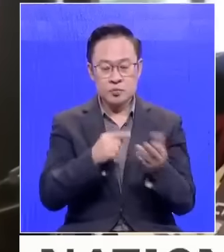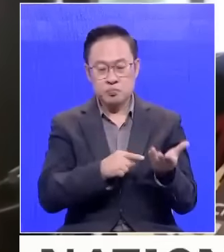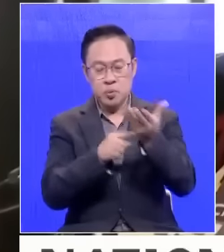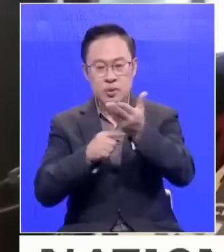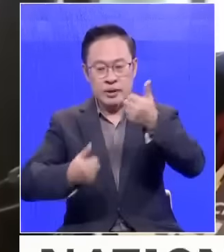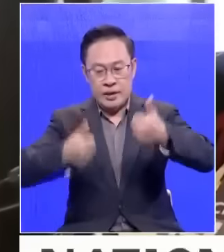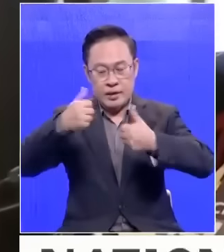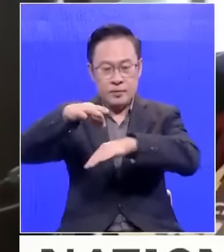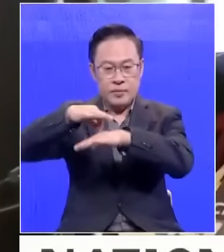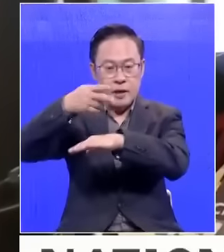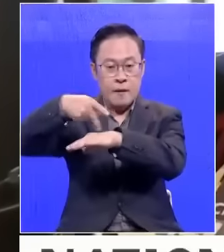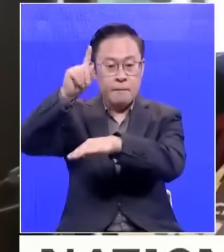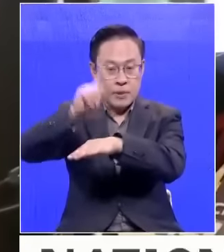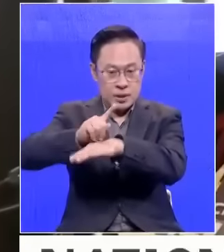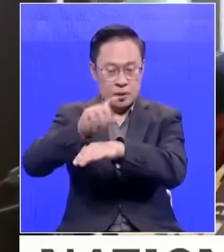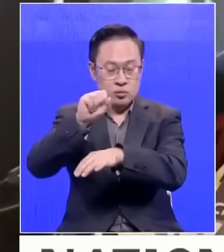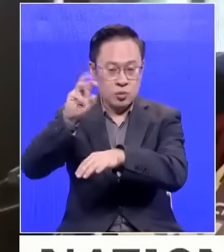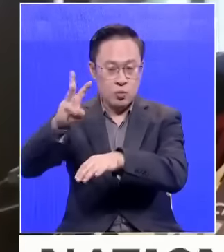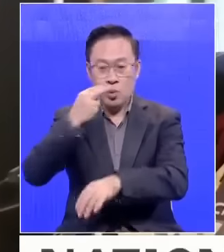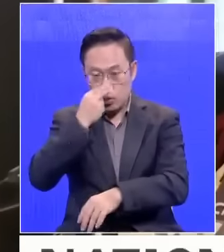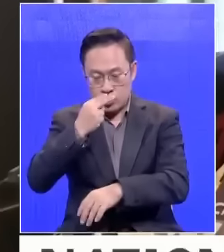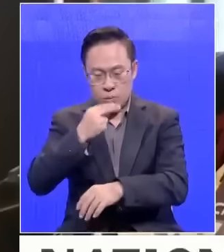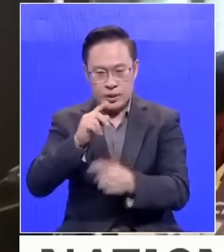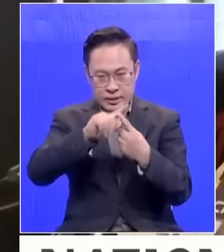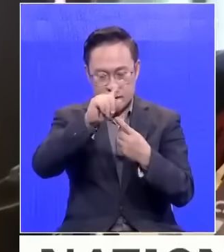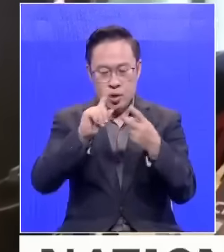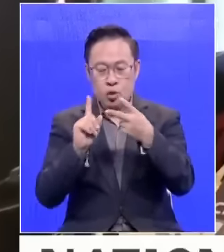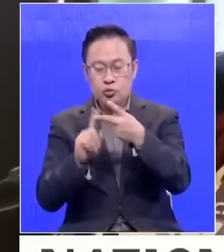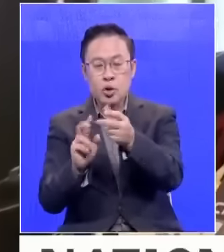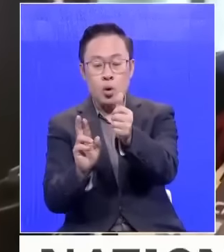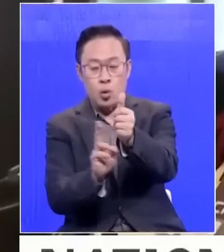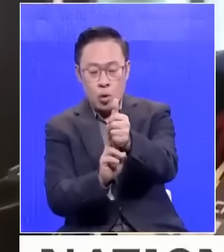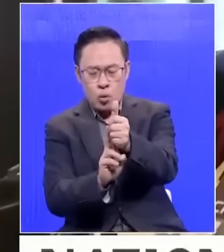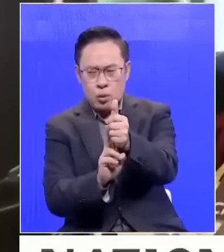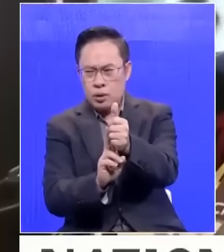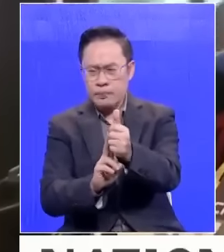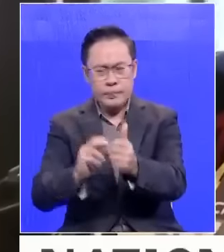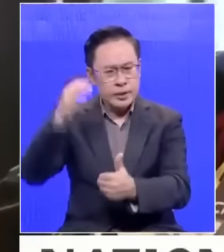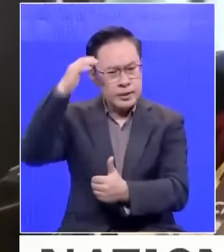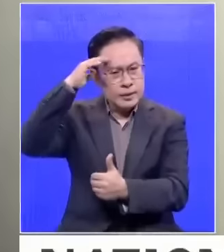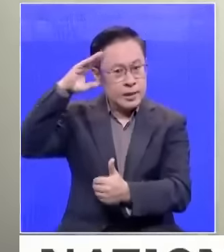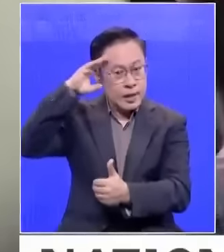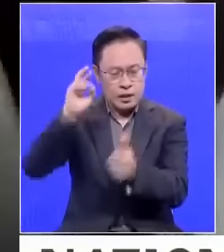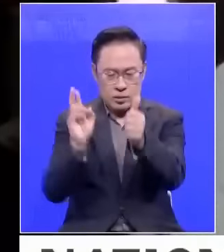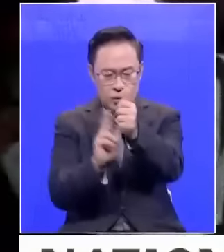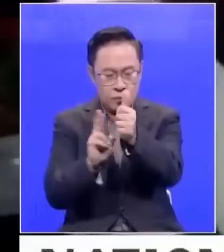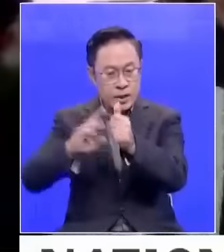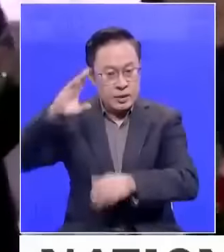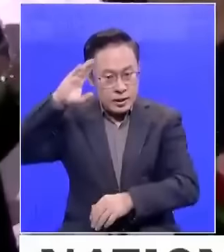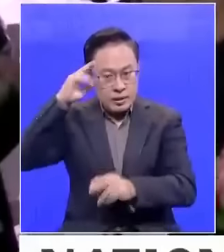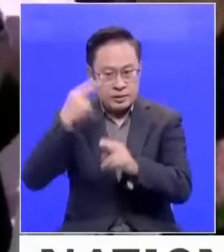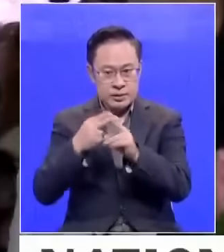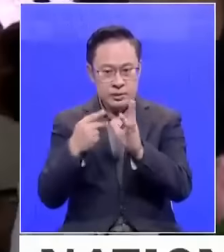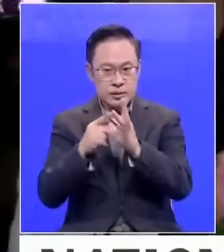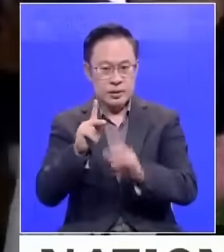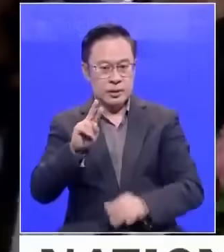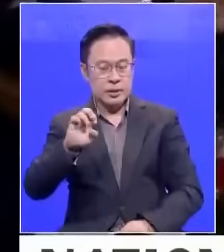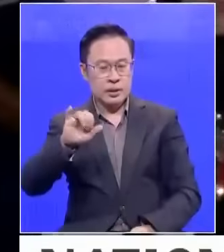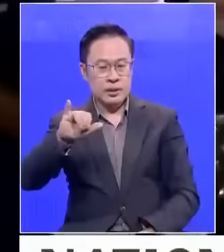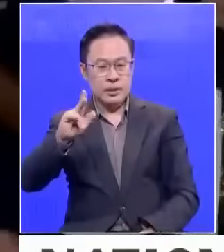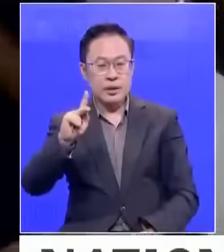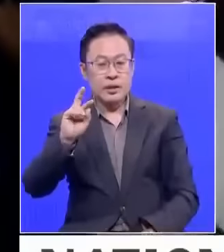านมีคนบอกเอ๊ะให้จับตาพลเอกเกรียงไกรศรีรักเนี่ยนะครับคือนักข่าวก็ถามเจ้าตัวก็บอกอ่ะถ้าเกิดได้รับหน้